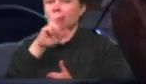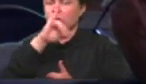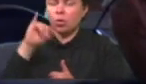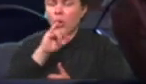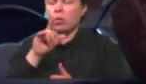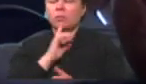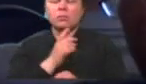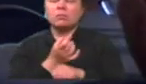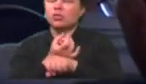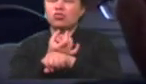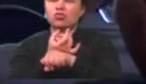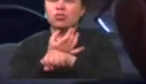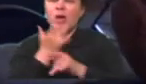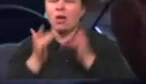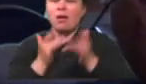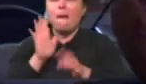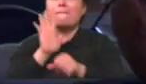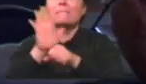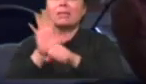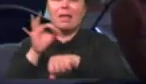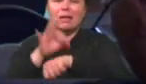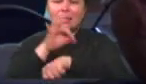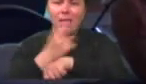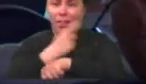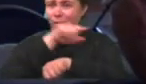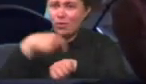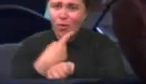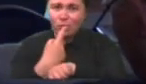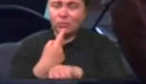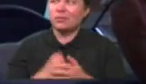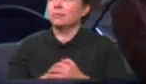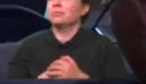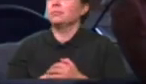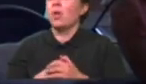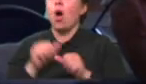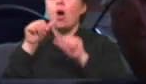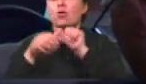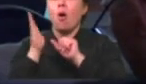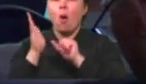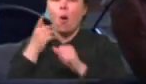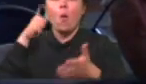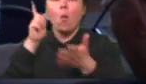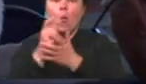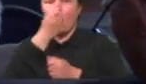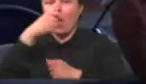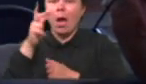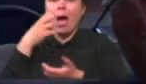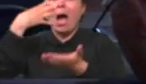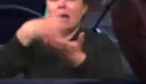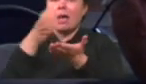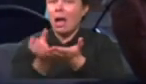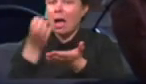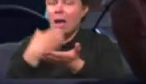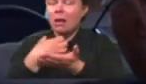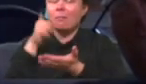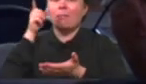zawrotną prędkością rowerową 15 km na godzinę. Rok później udało mi się dojechać do Karpacza, udało